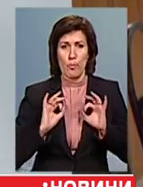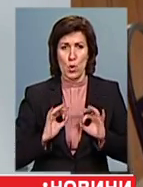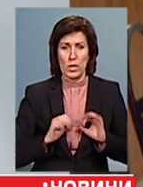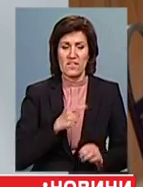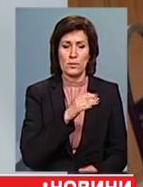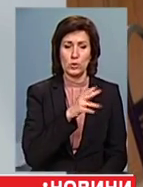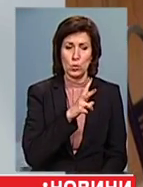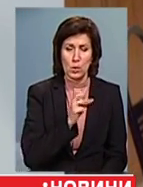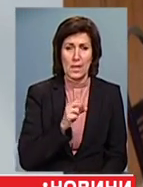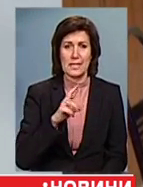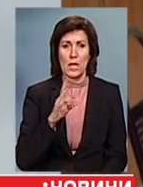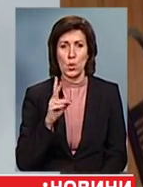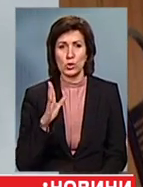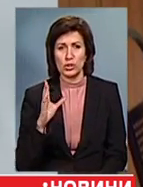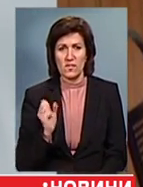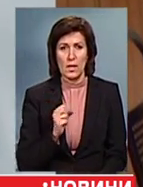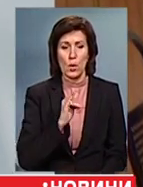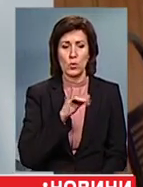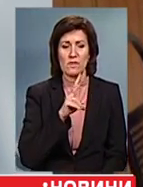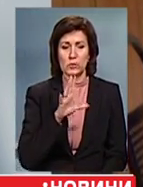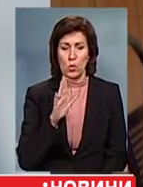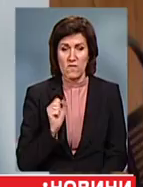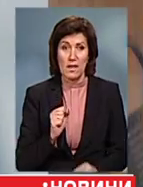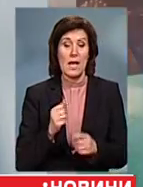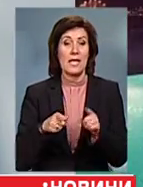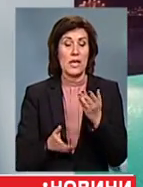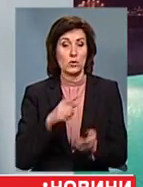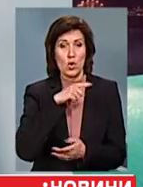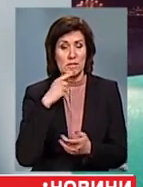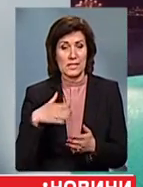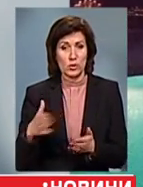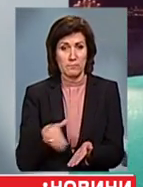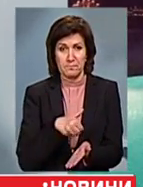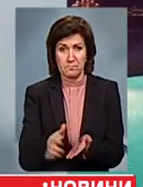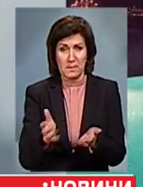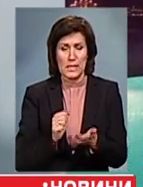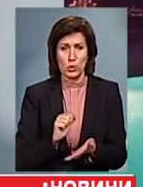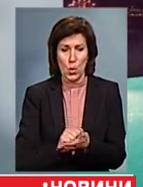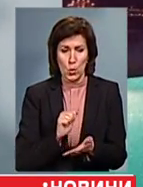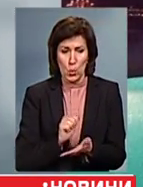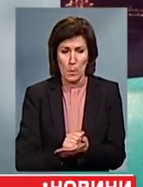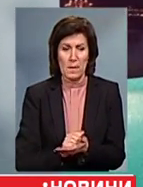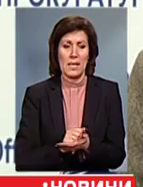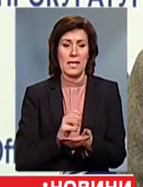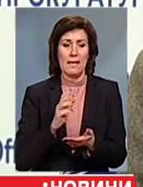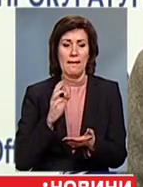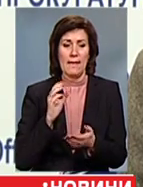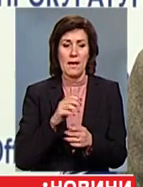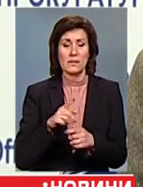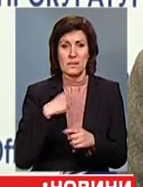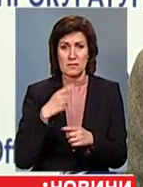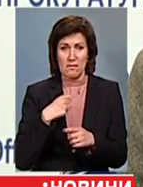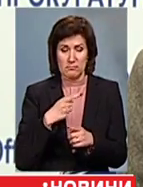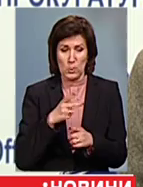Павла Філіпчука, Дмитра Юношева та Владислава Кузнєцова. Якщо російська сторона відмовиться прийняти документи, сказав прокурор ГПУ Владислав